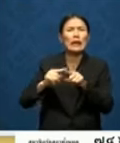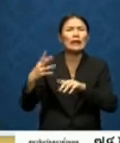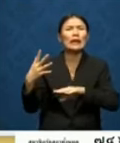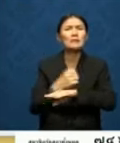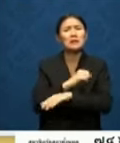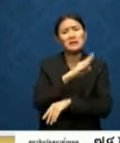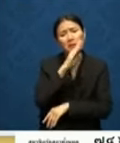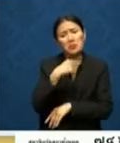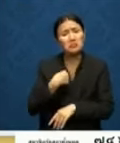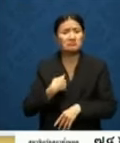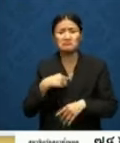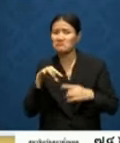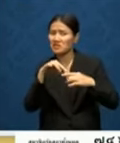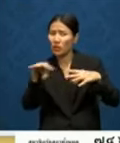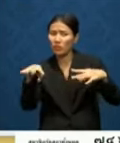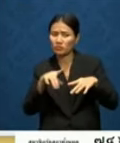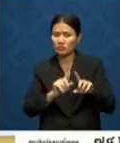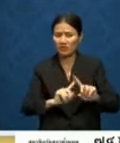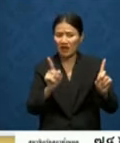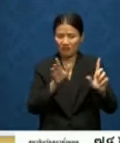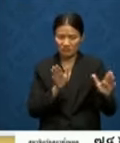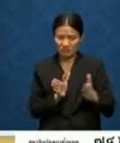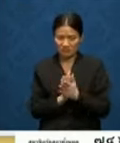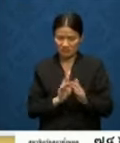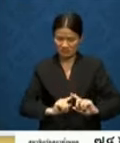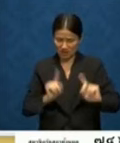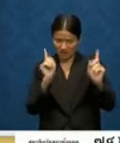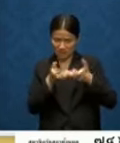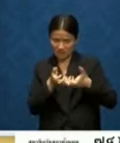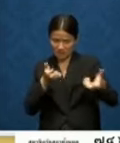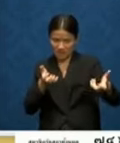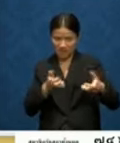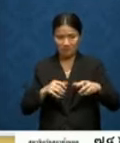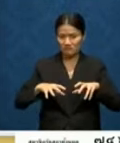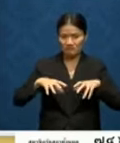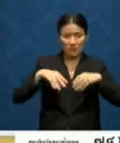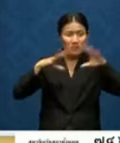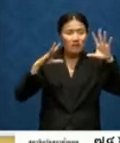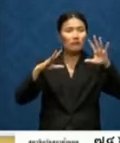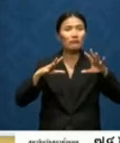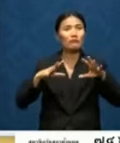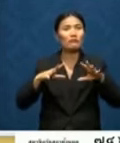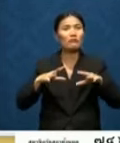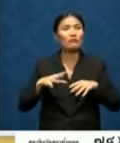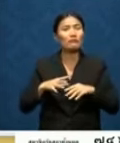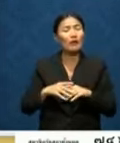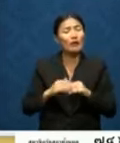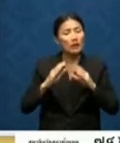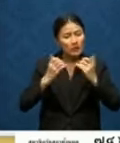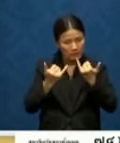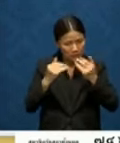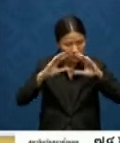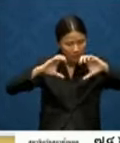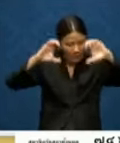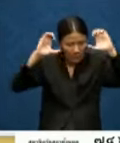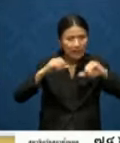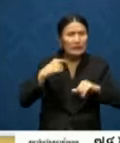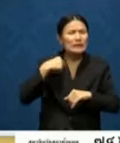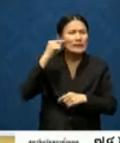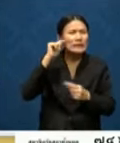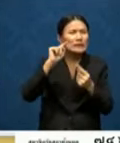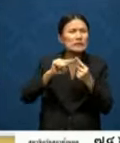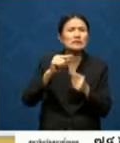่ตรกบจริตไม่ใช่พักไม่ใช่พวกไม่เห็นด้วยทุกเรื่องเพราฉะนั้นนะครับรัฐบาลอย่ามองแ่ GDP